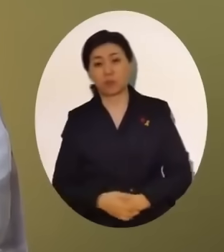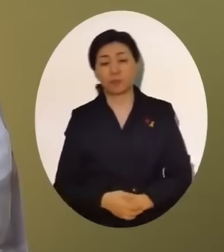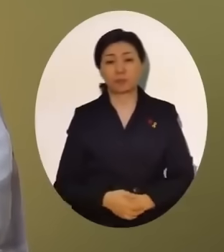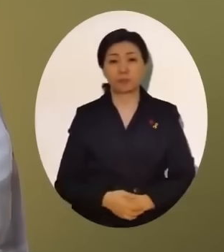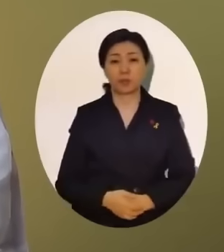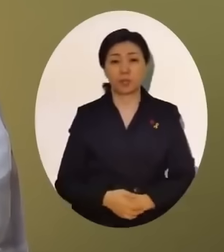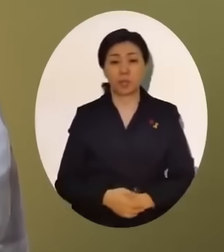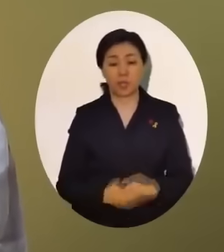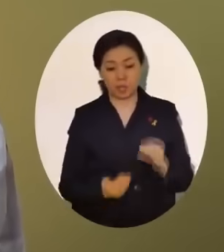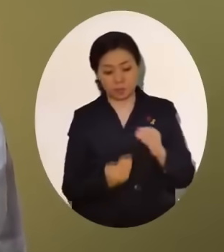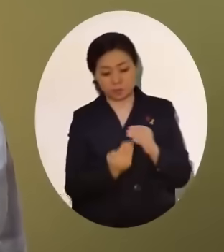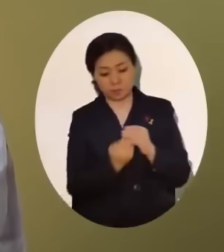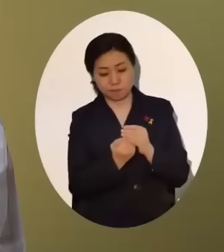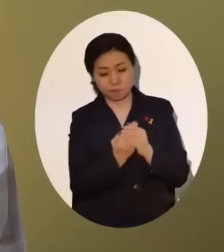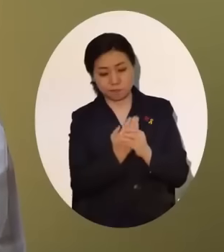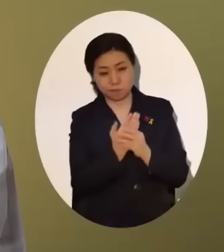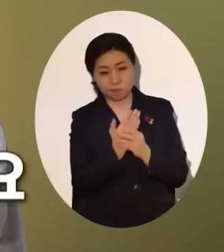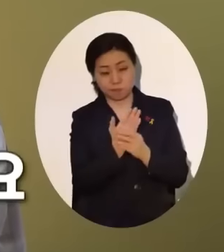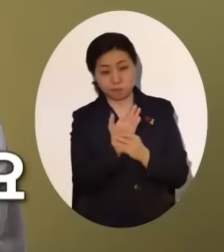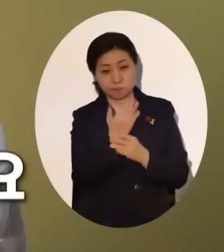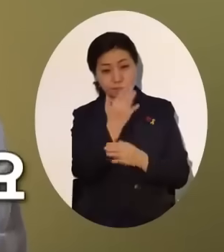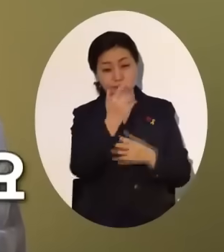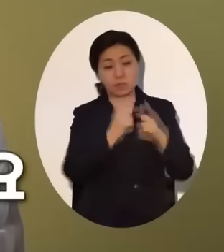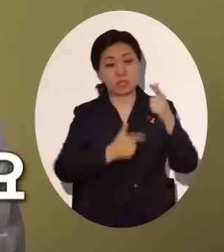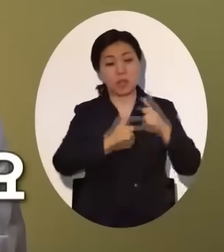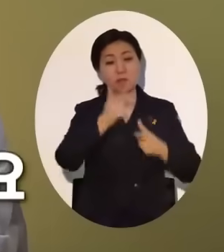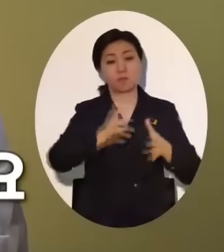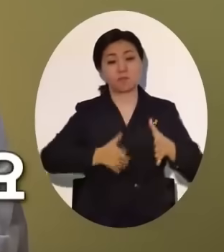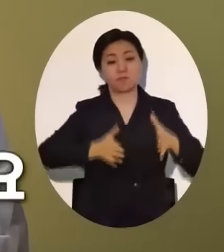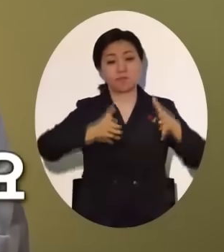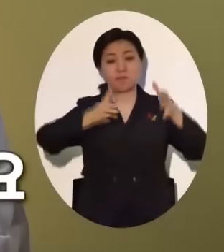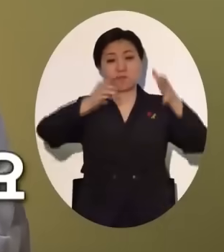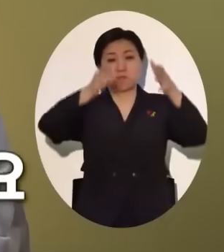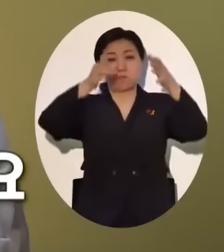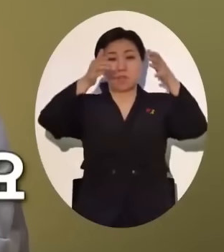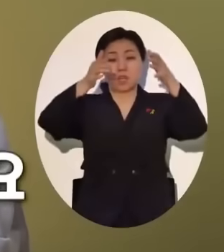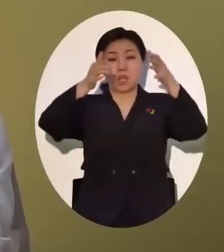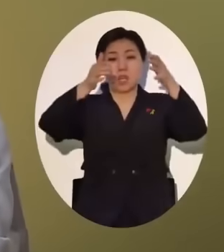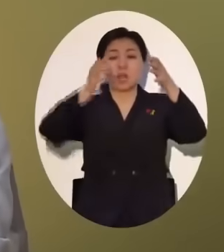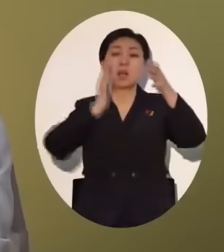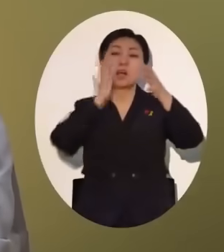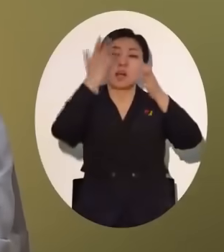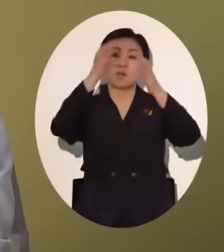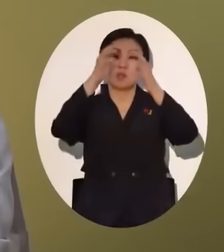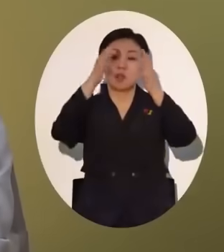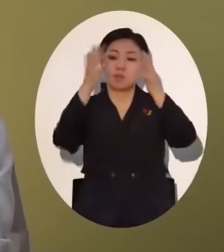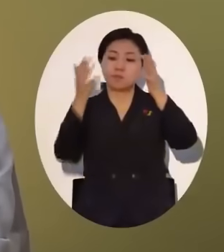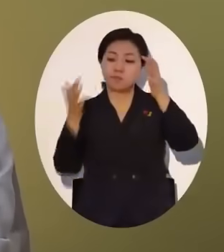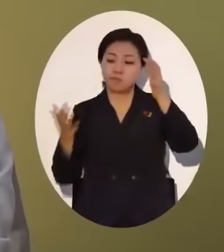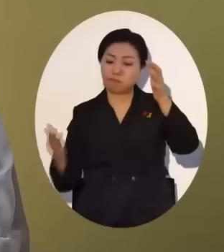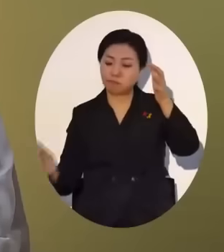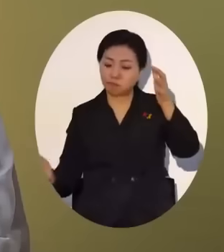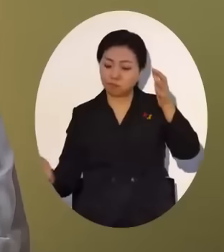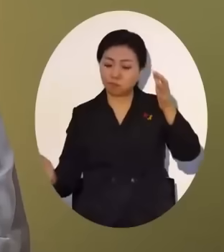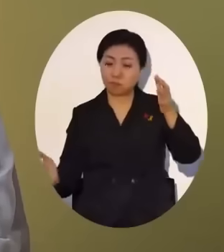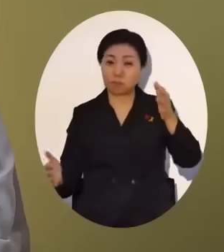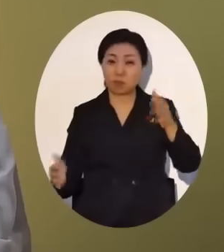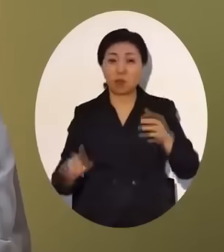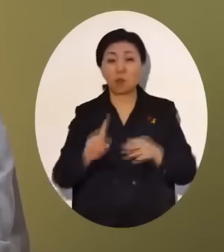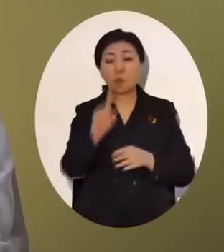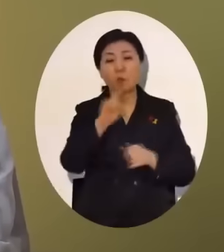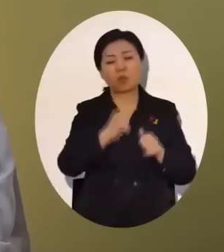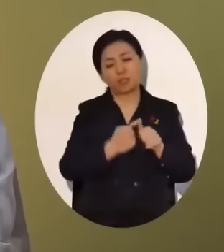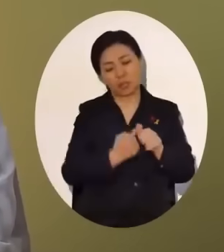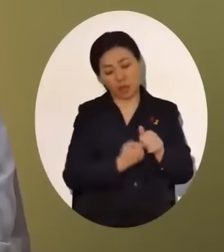잎이 하나 펴서 떨어지는 것과 똑같은 그냥 하나의 현상일 뿐이에요. 그건 두려워할 일도 아니고, 슬퍼할 일도